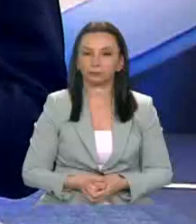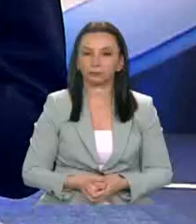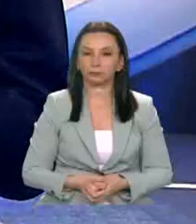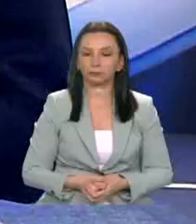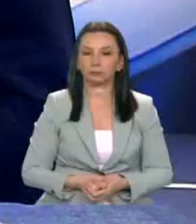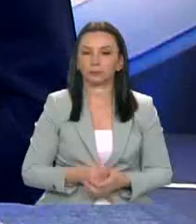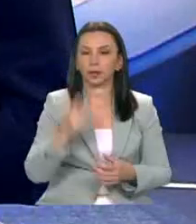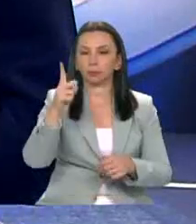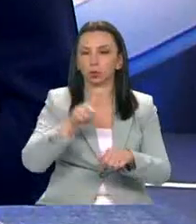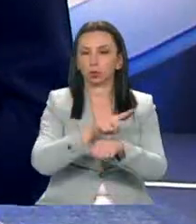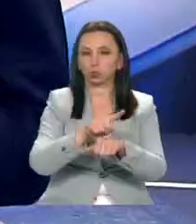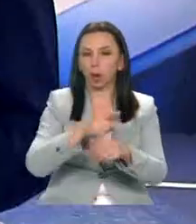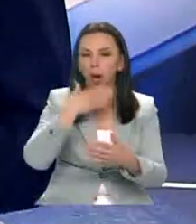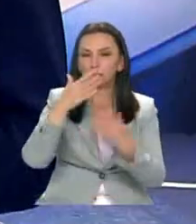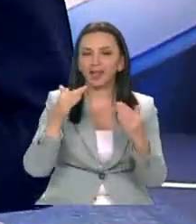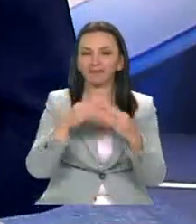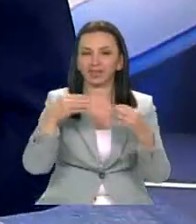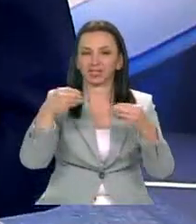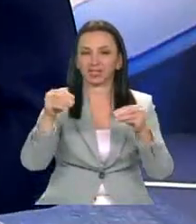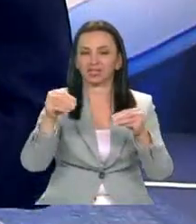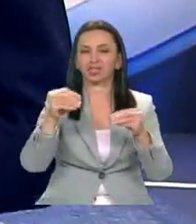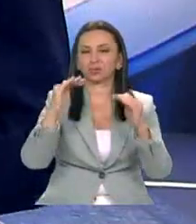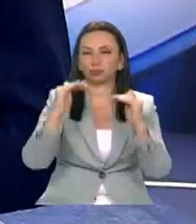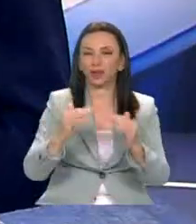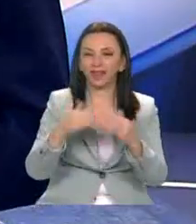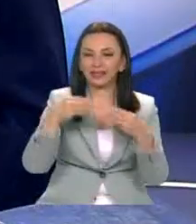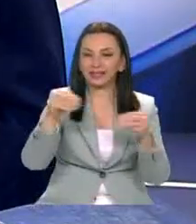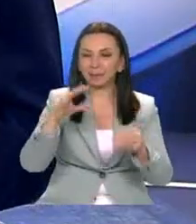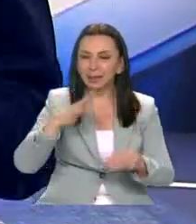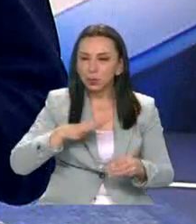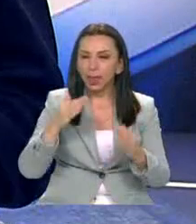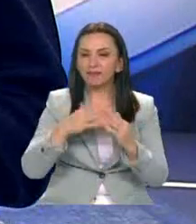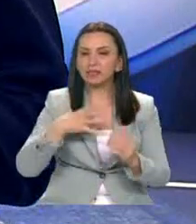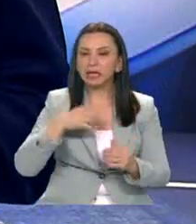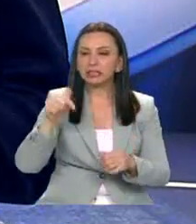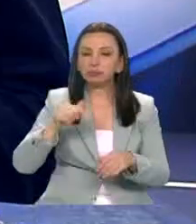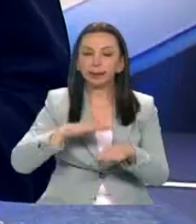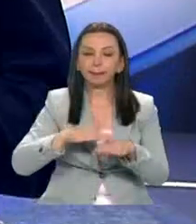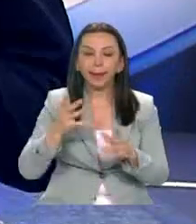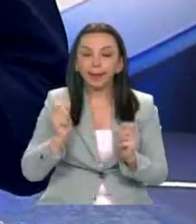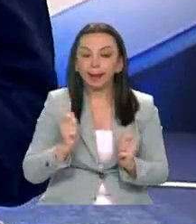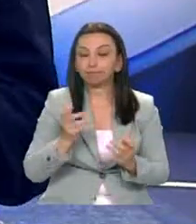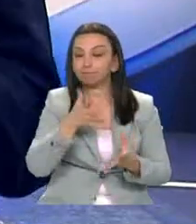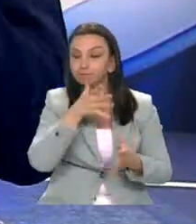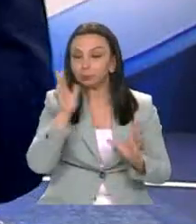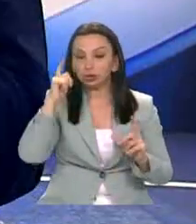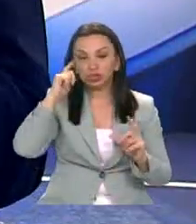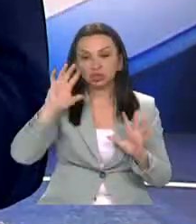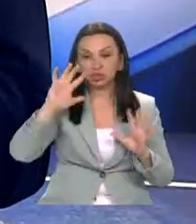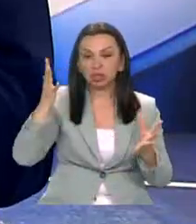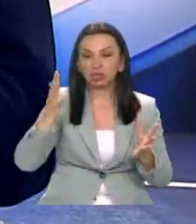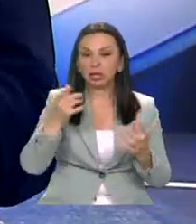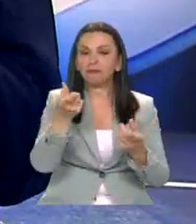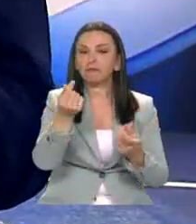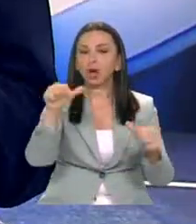Sevgili seyirciler, bir süredir aktarıyoruz. Ev satışları düştü. Evini satmak isteyen ev sahipleri de ne yapacağını şaşırdı. Fiyatları düşürmüyorlar